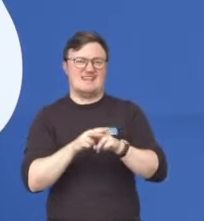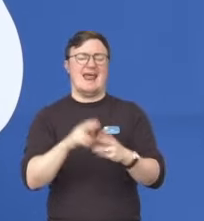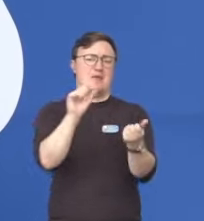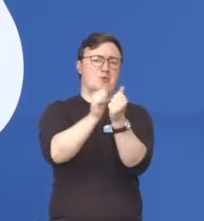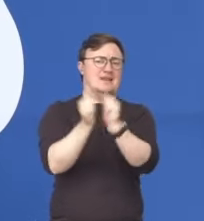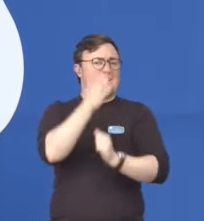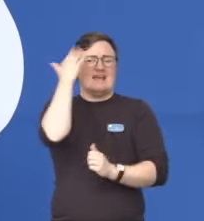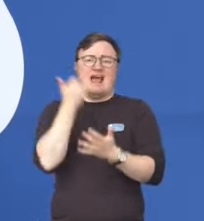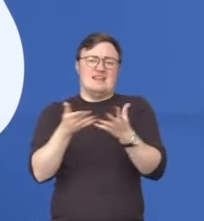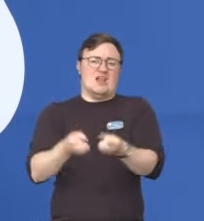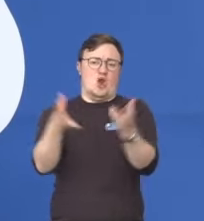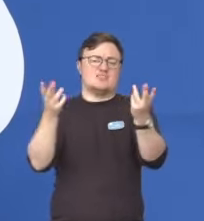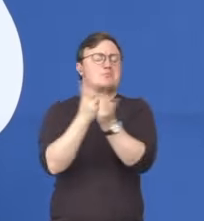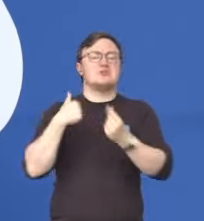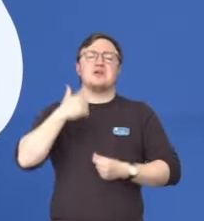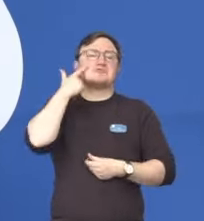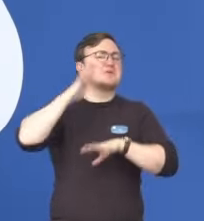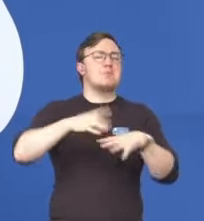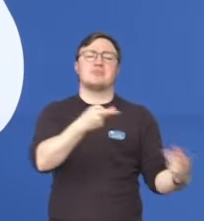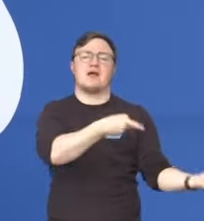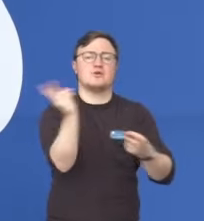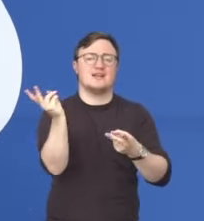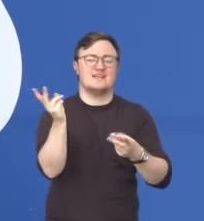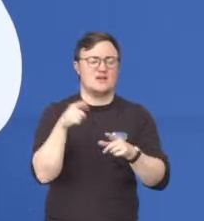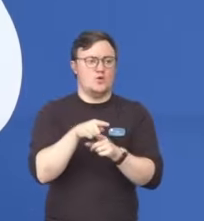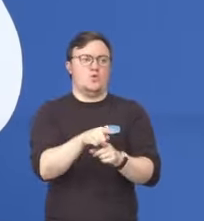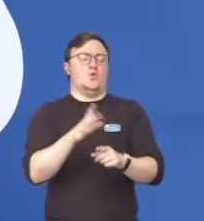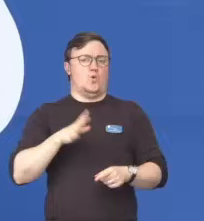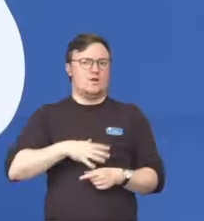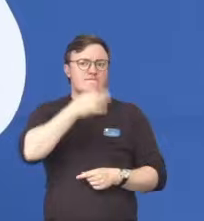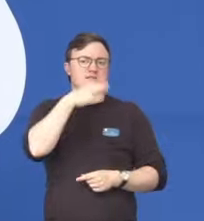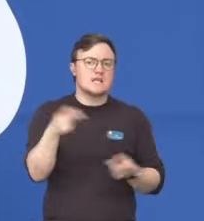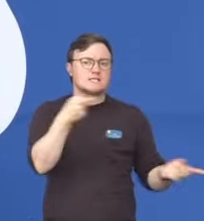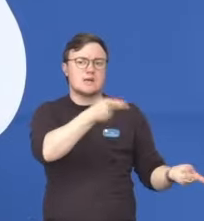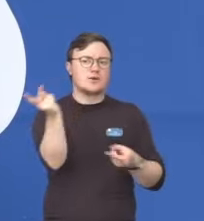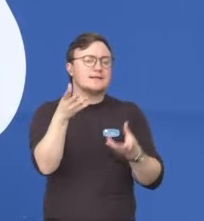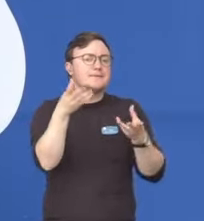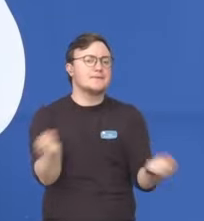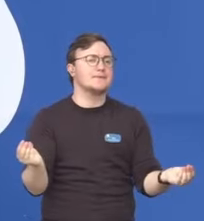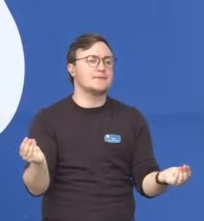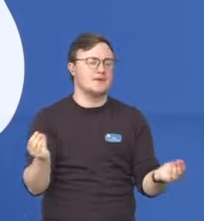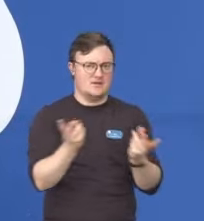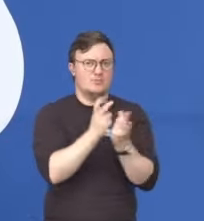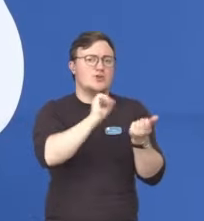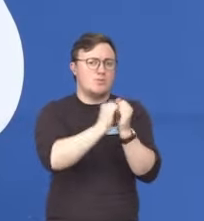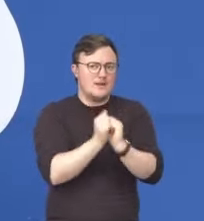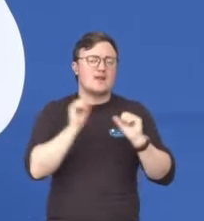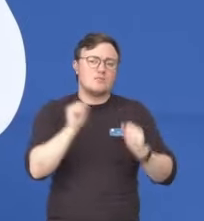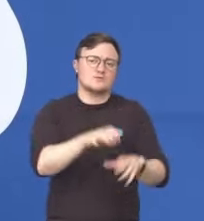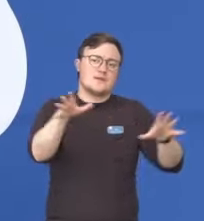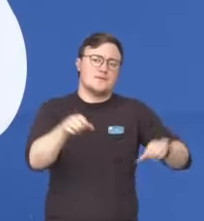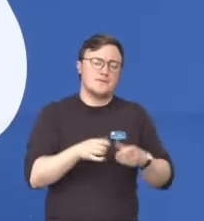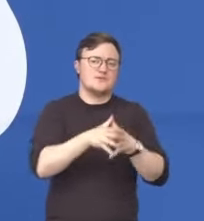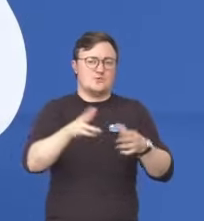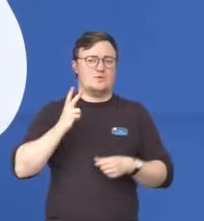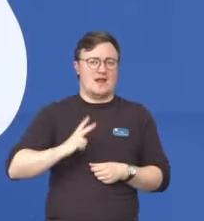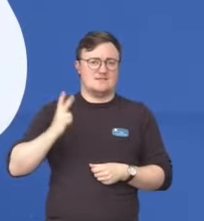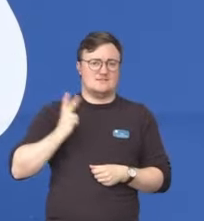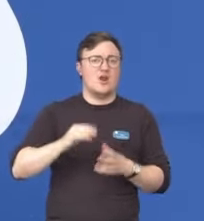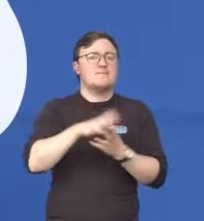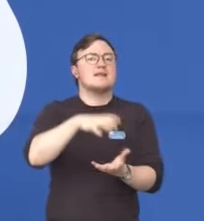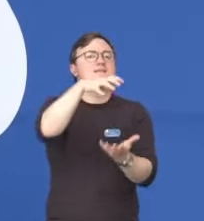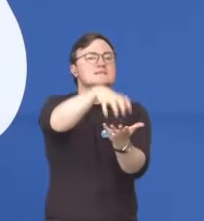saker. Så att jag ser att absolut, politiken behöver göra mycket och politiker behöver ta ett större ansvar här. Men hela samhället behöver göra det. Vi ser också